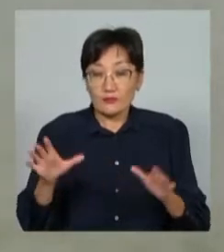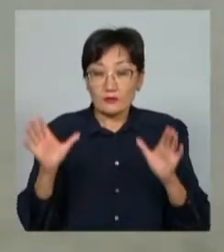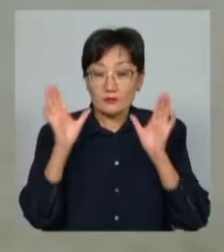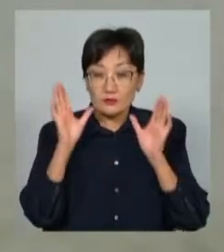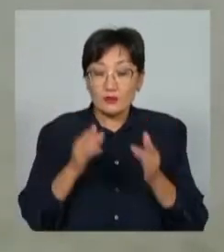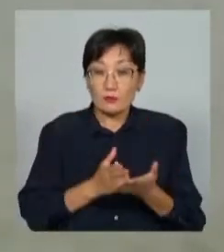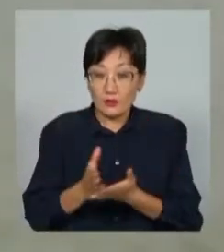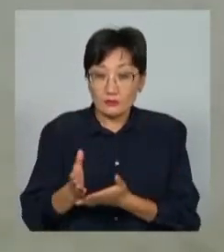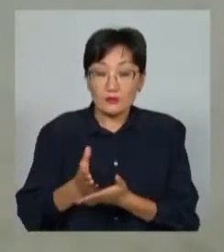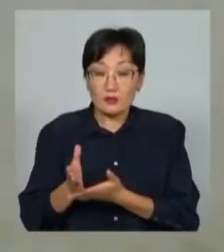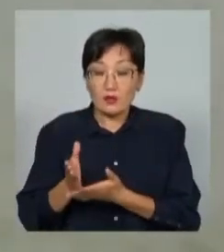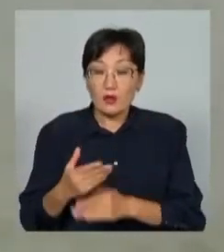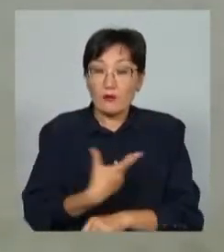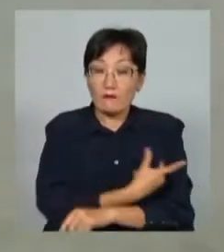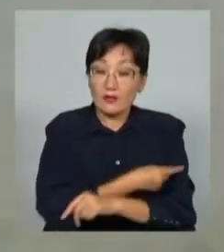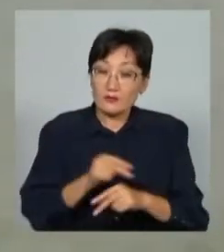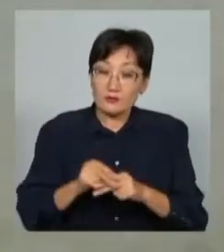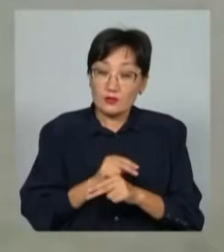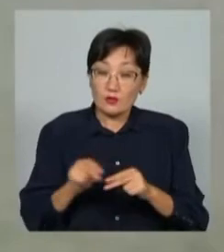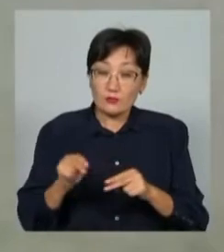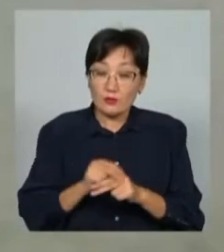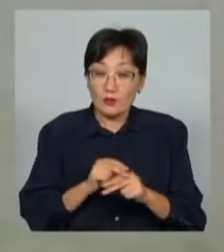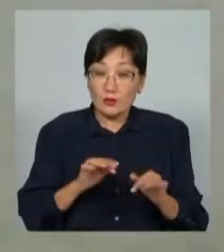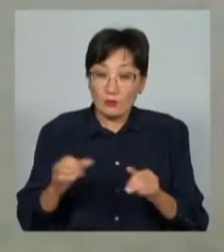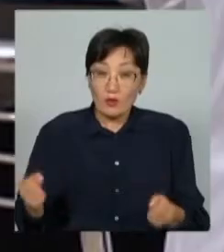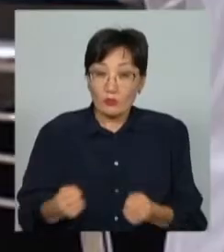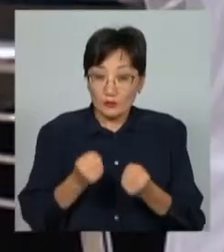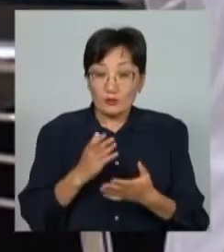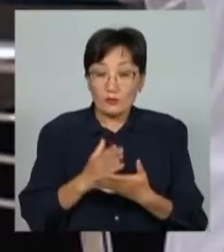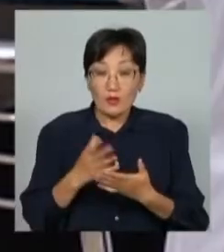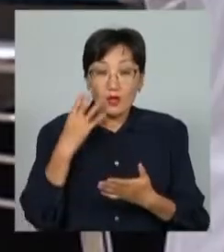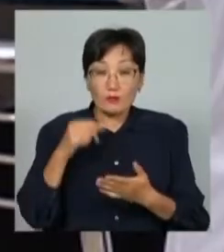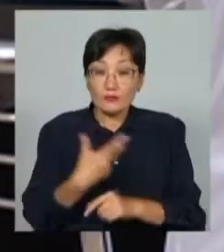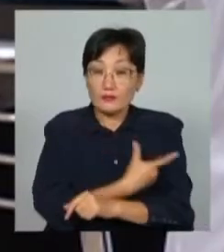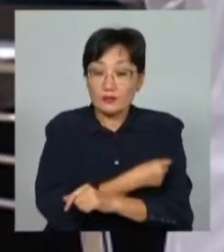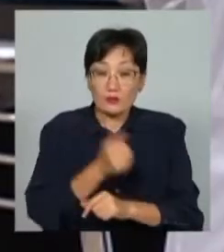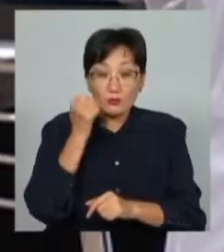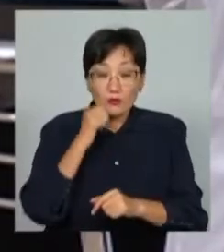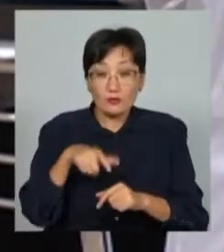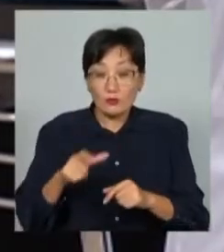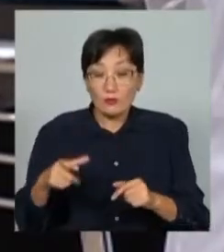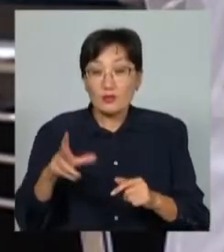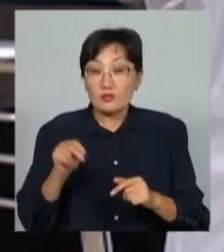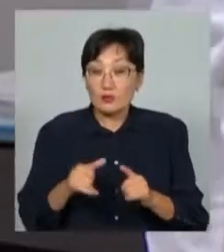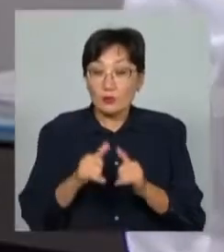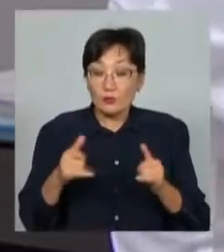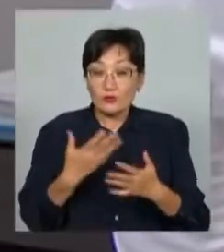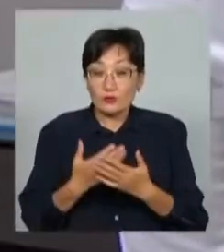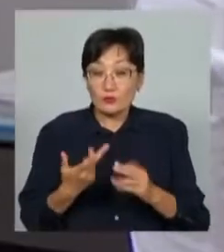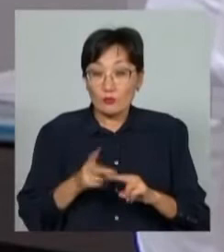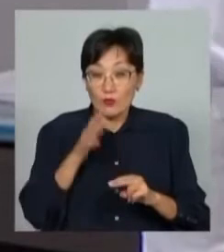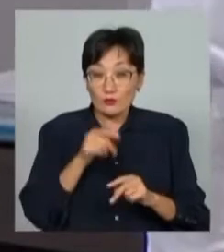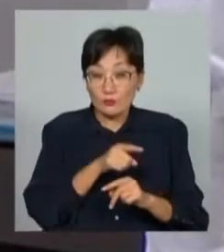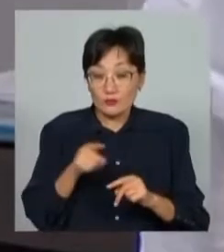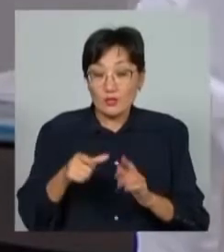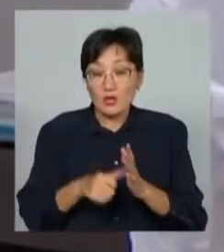ағымдардың өзінде вакцинацияны қолдап жатқандар бар. Алматыда екпе алған қарт кісілердің де қатары көбеюде. Мәселен, осы уақытқа